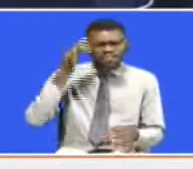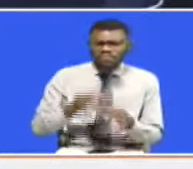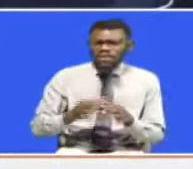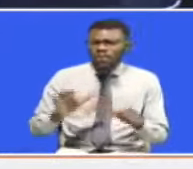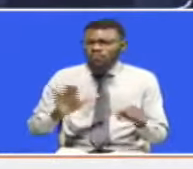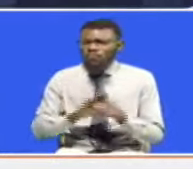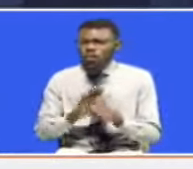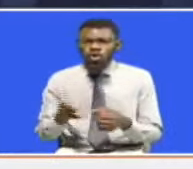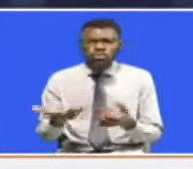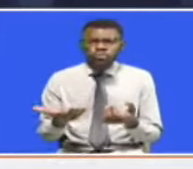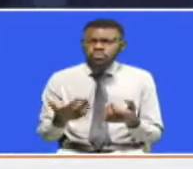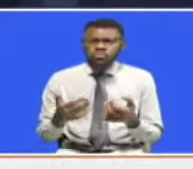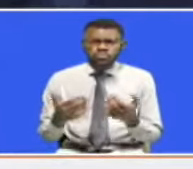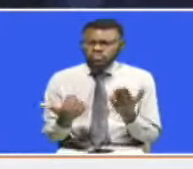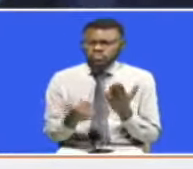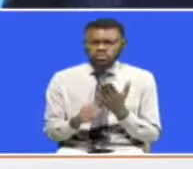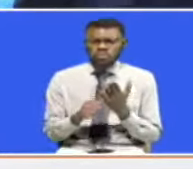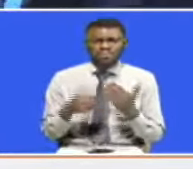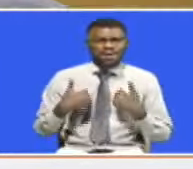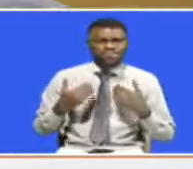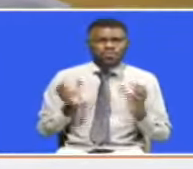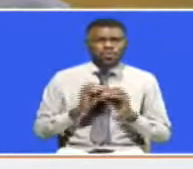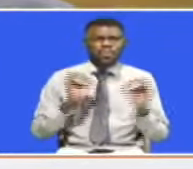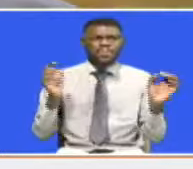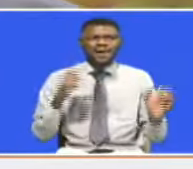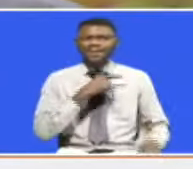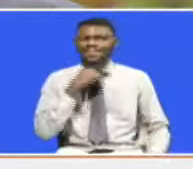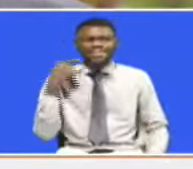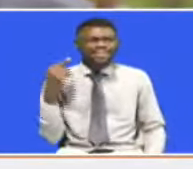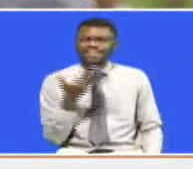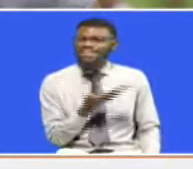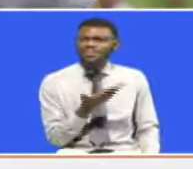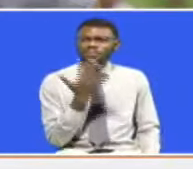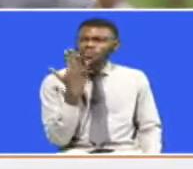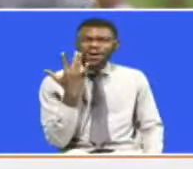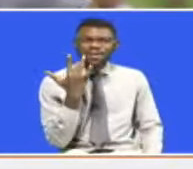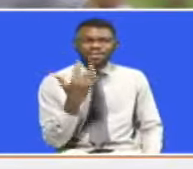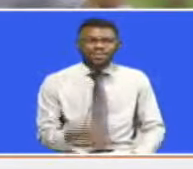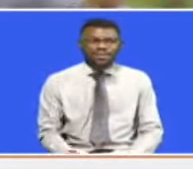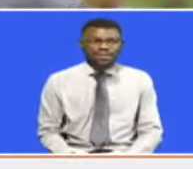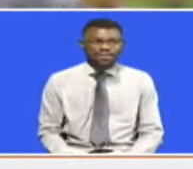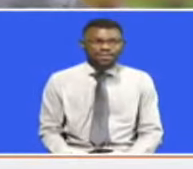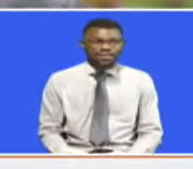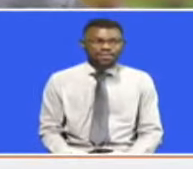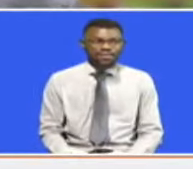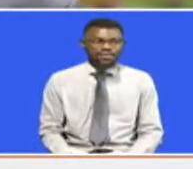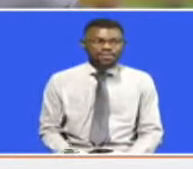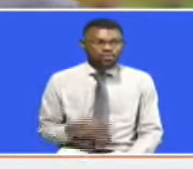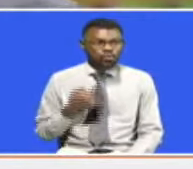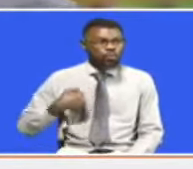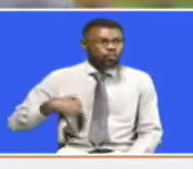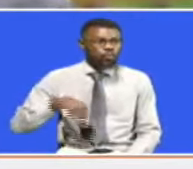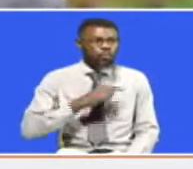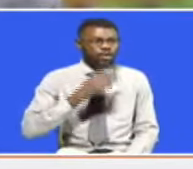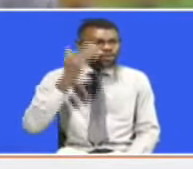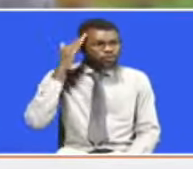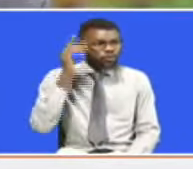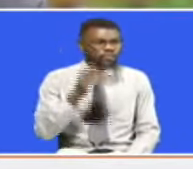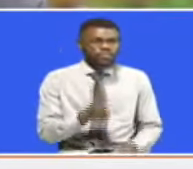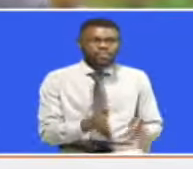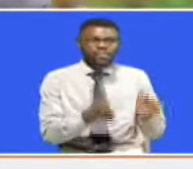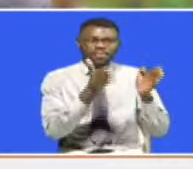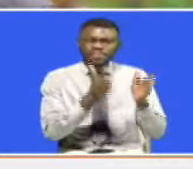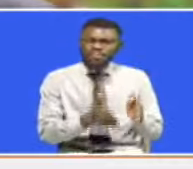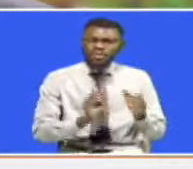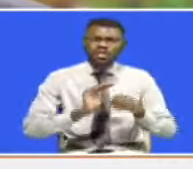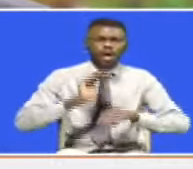hatia kustahili kifo cha kikatili kama hicho. We are convinced that he was a kind soul, very